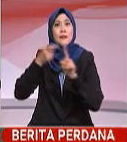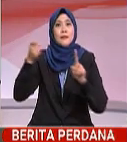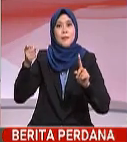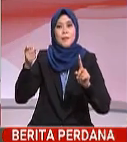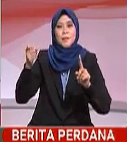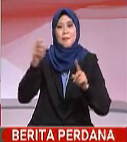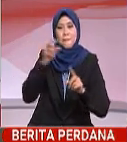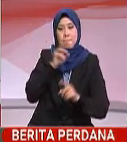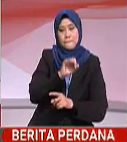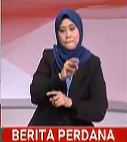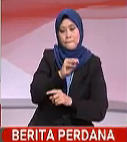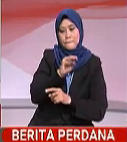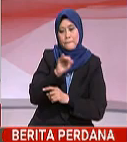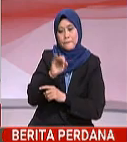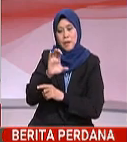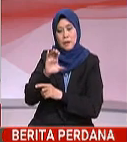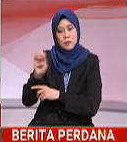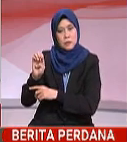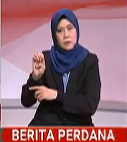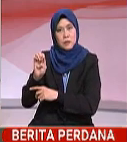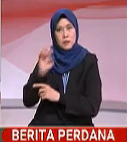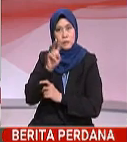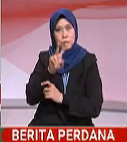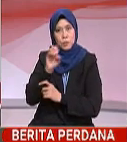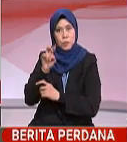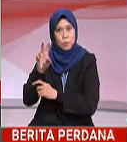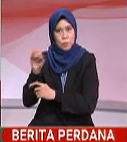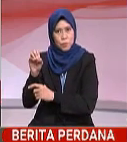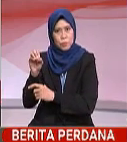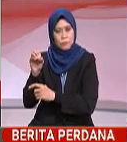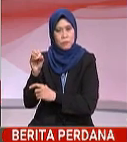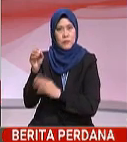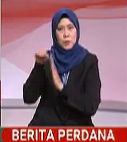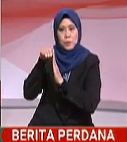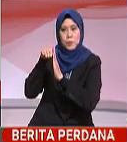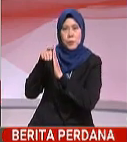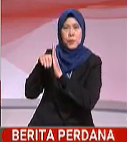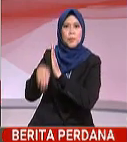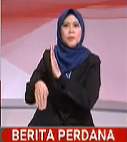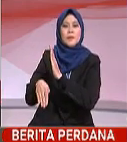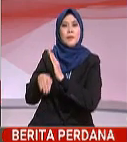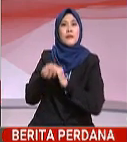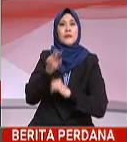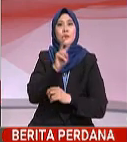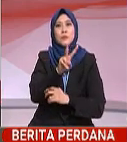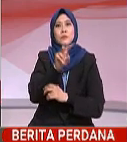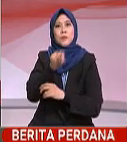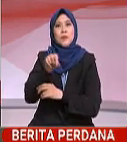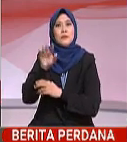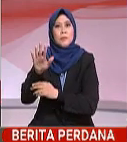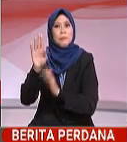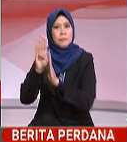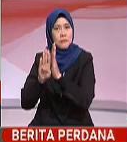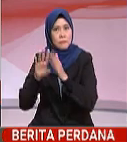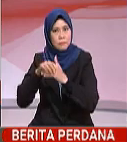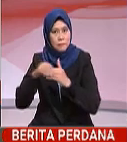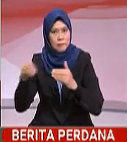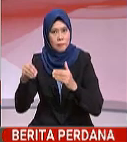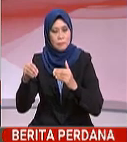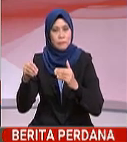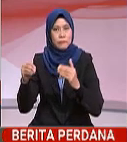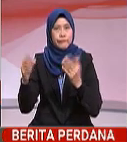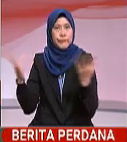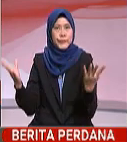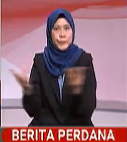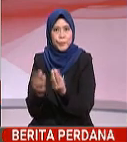industri MICE bagi tahun 2020 menurun kepada RM2.25 bilion, iaitu